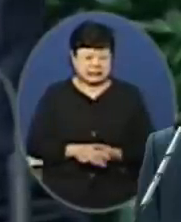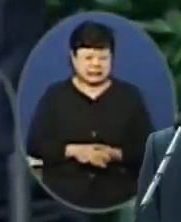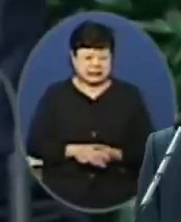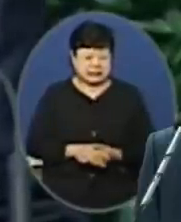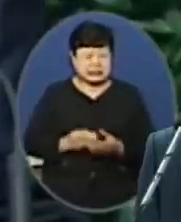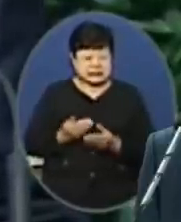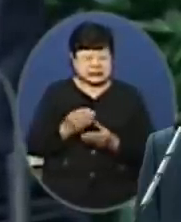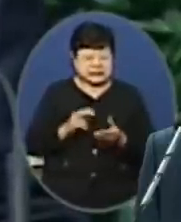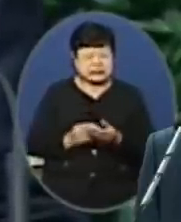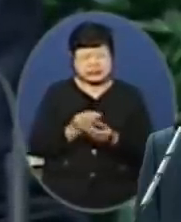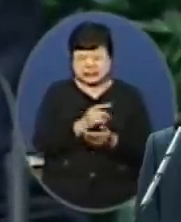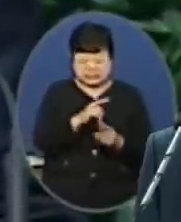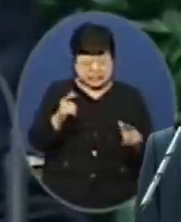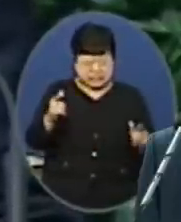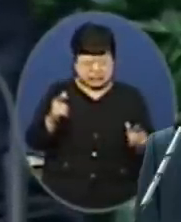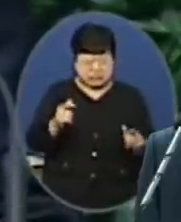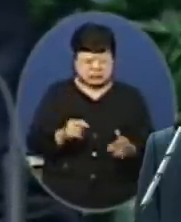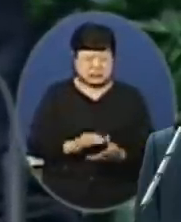일이 일어나지 않는다,